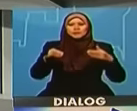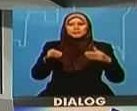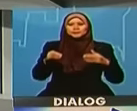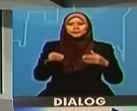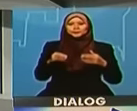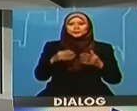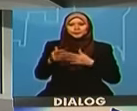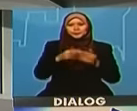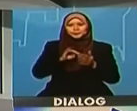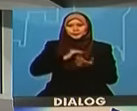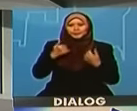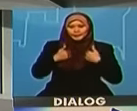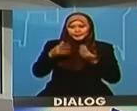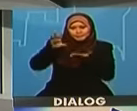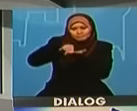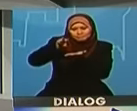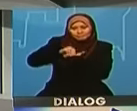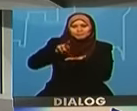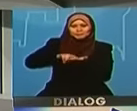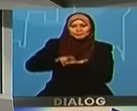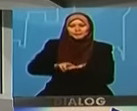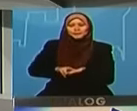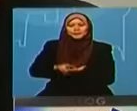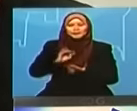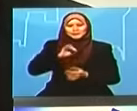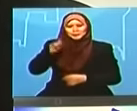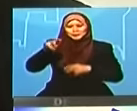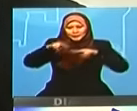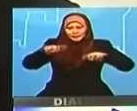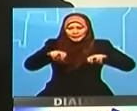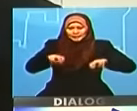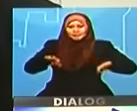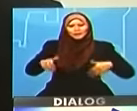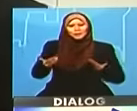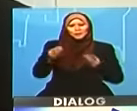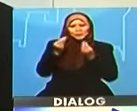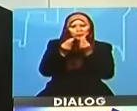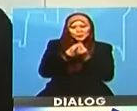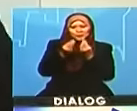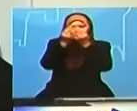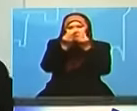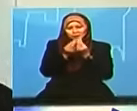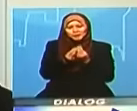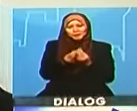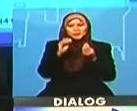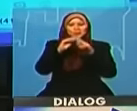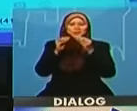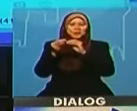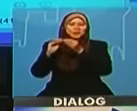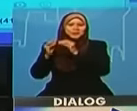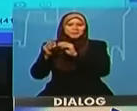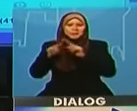angka-angka yang disebutkan itu tadi. Pastilah balik rumah malam ni nak kena study balik. Kena study. Kena tengok balik nak nyusun. Kat mana nombor ni nak letak kat mana. Saya banyak bermain dengan angka.